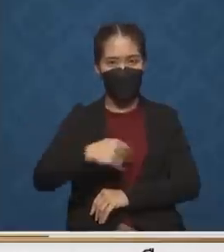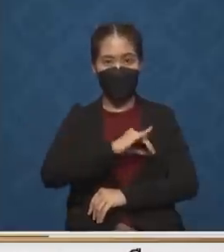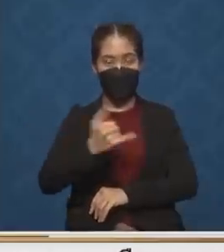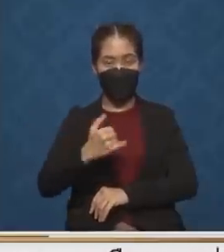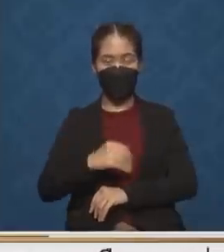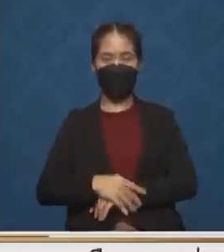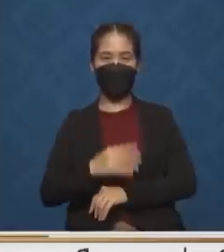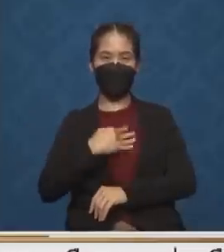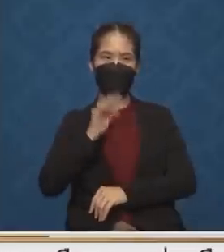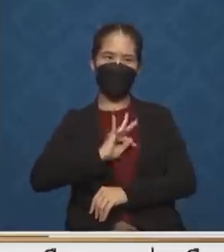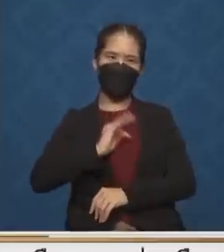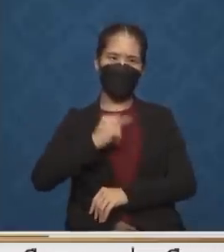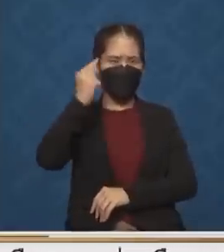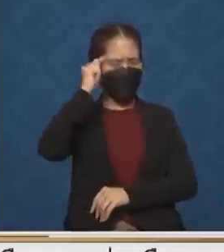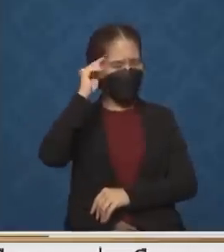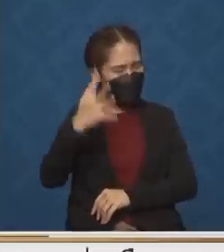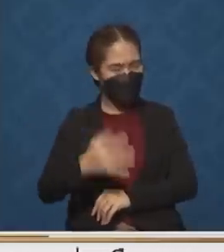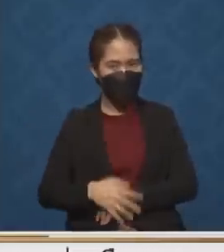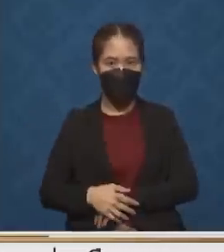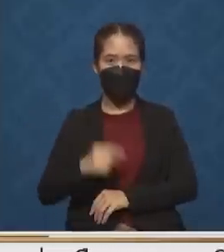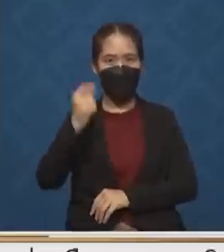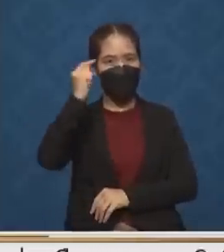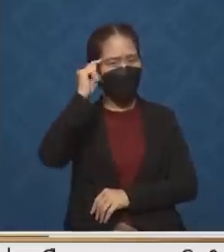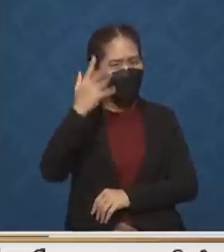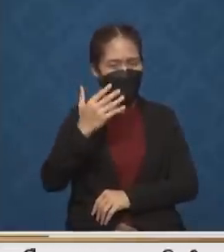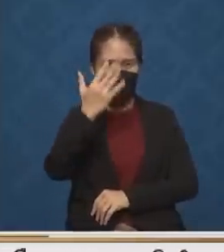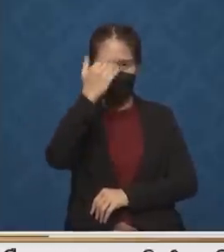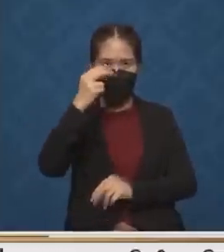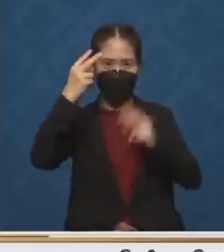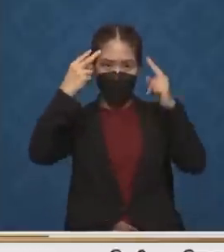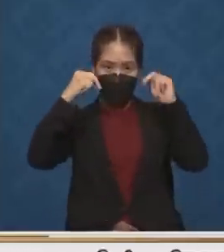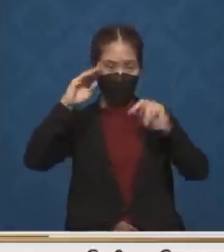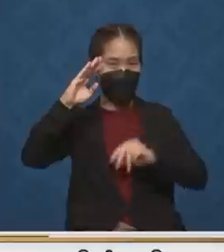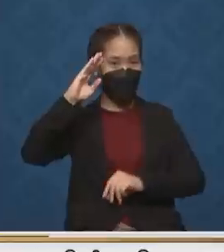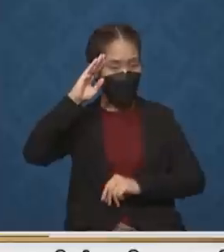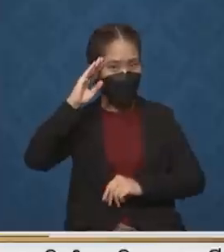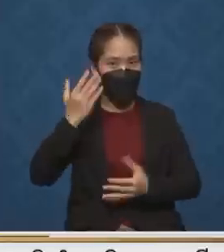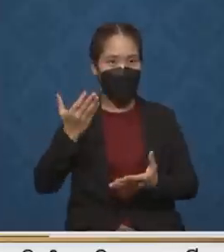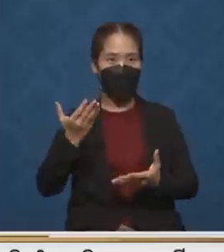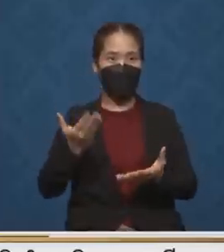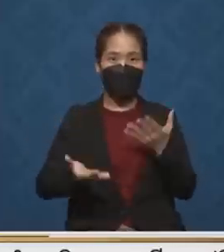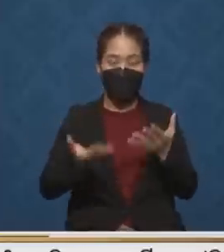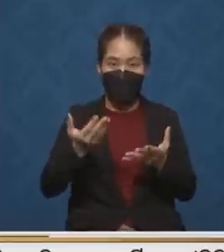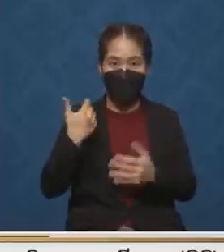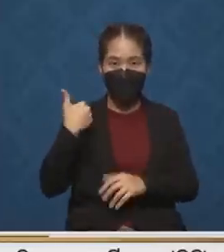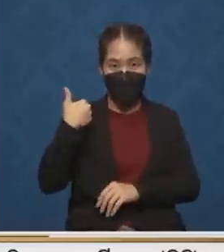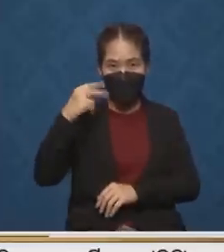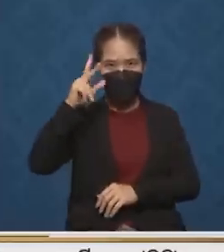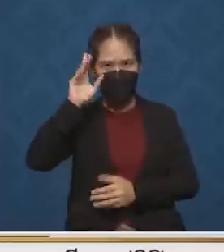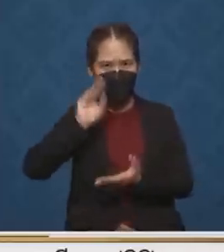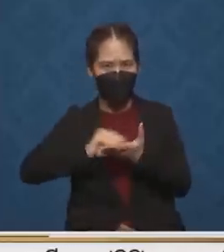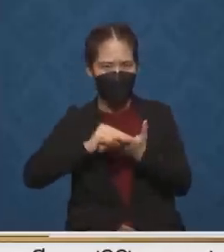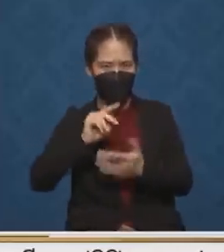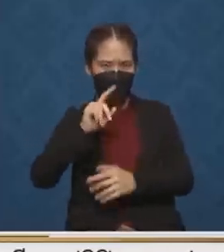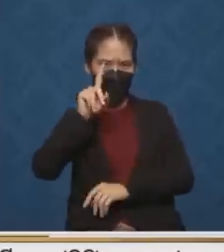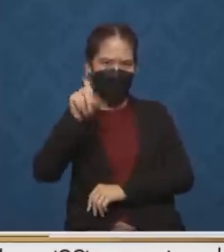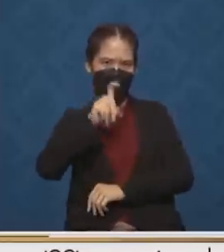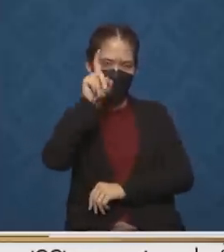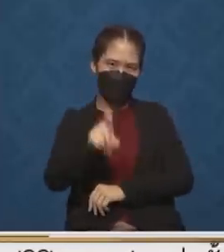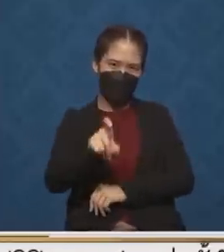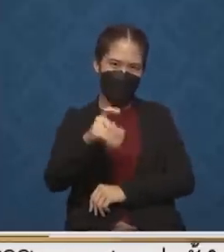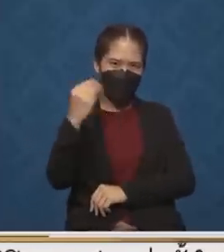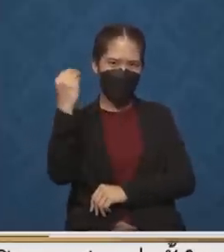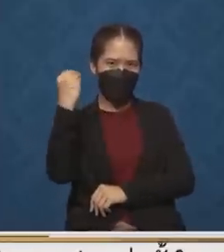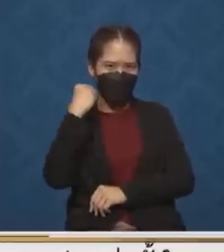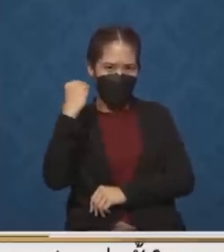า ไม่เข้าใจผ่นเอกประยตจัโอชาหรอท่านมีข้อมูลแค่ราคายอะไรบางครั้ง